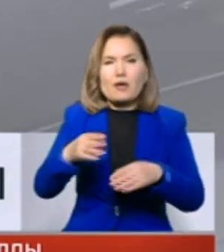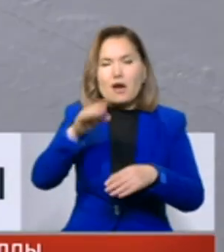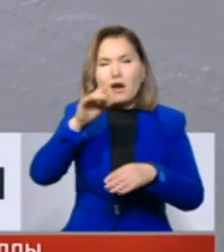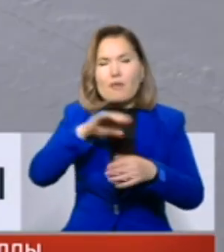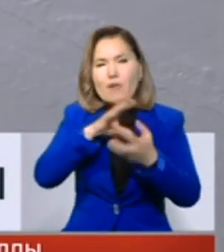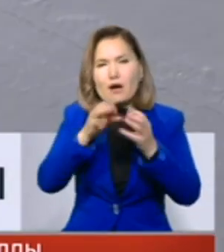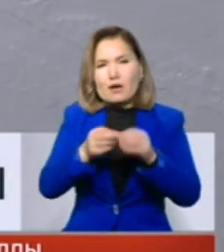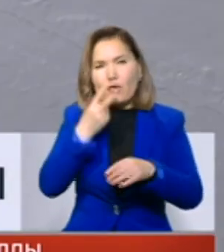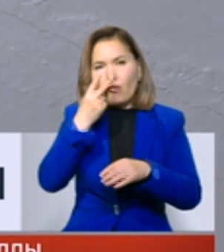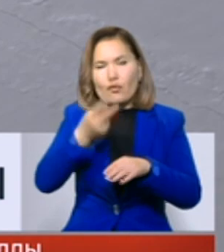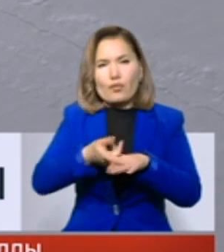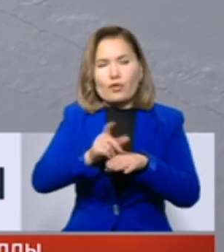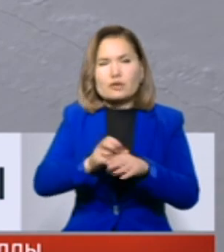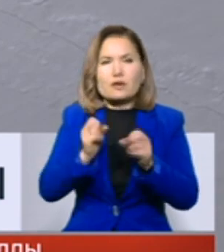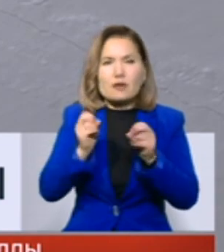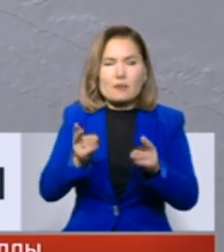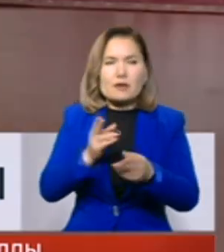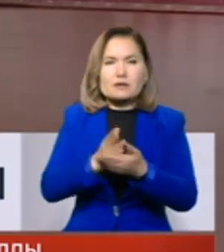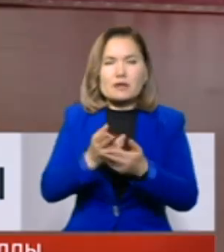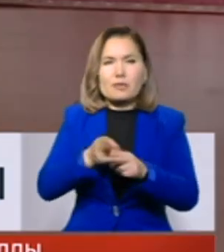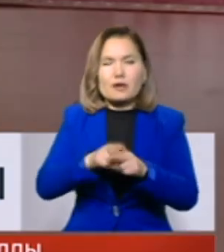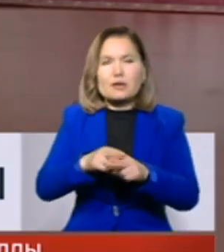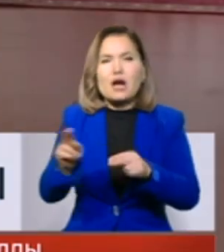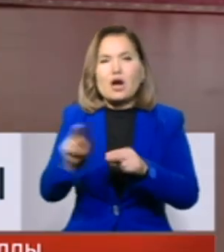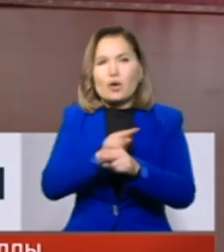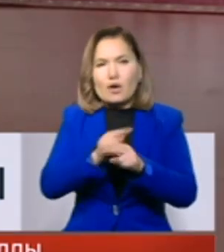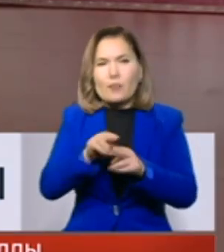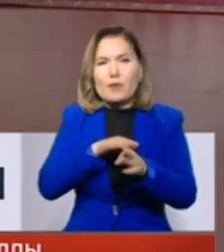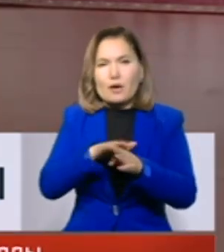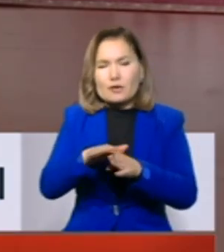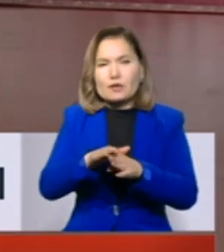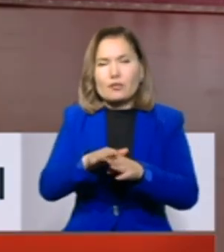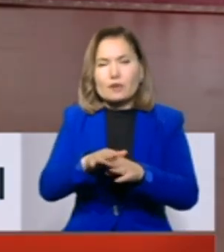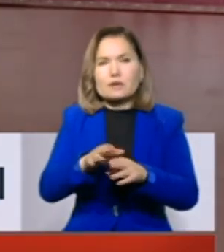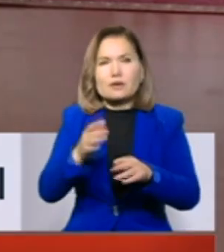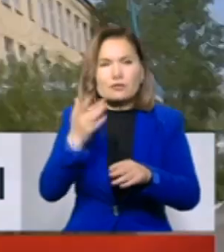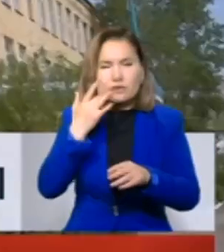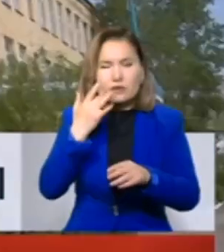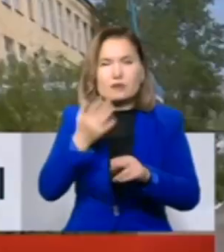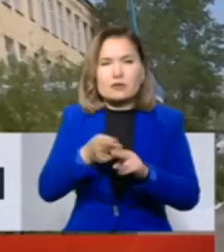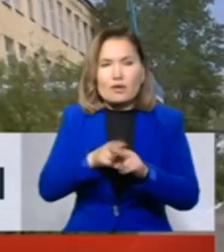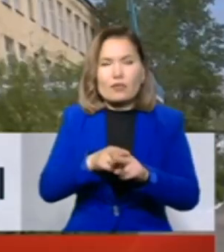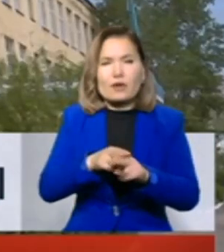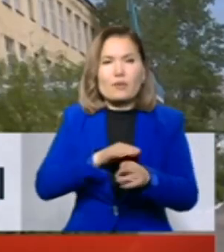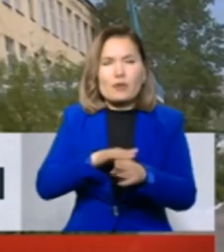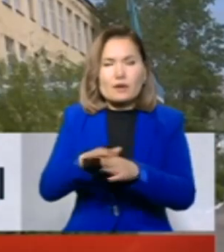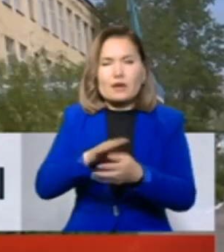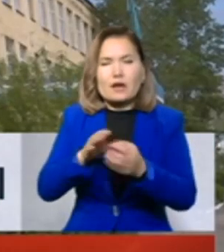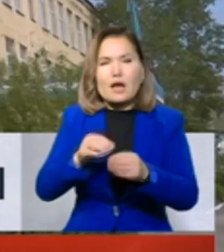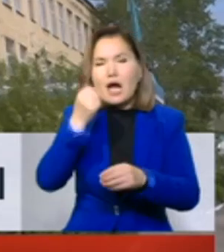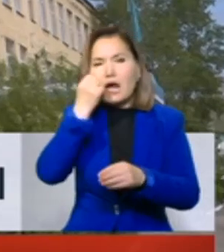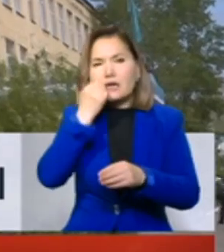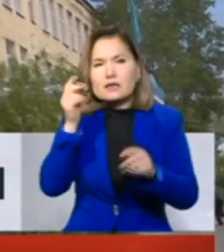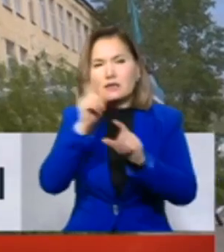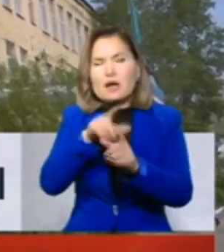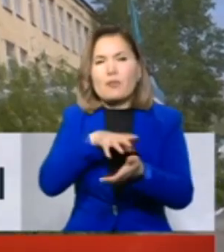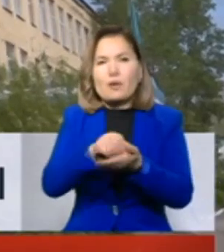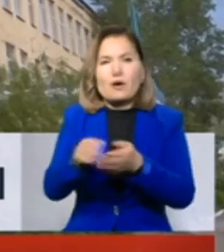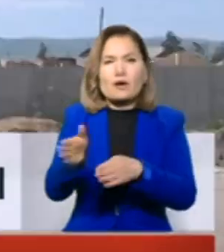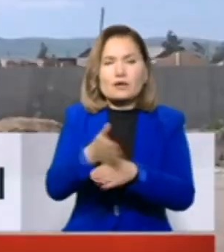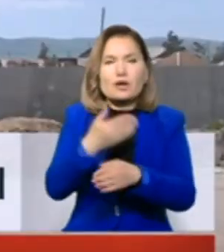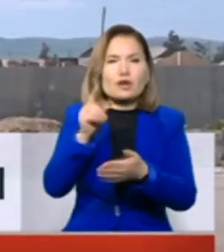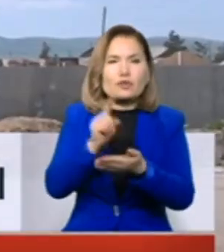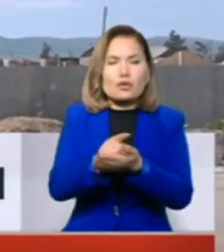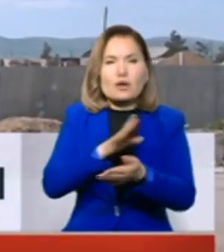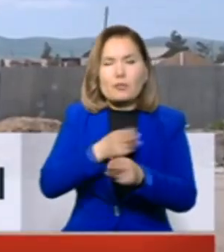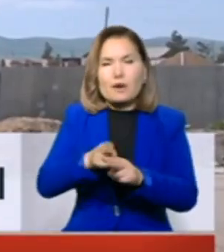қорқынышты. Жылдың соңында міндетті түрде жөндеу жұмыстарын ағымдағы жүргізіп отырамыз. Ескі мектеп бұзылып, жаңа мектеп салынуы тиіс